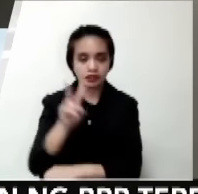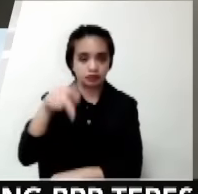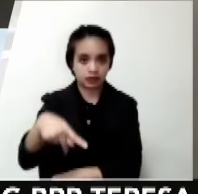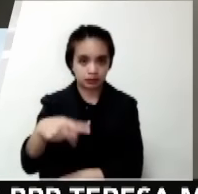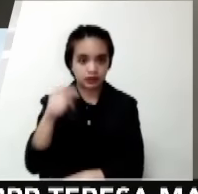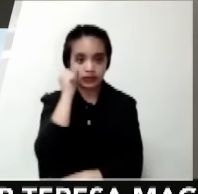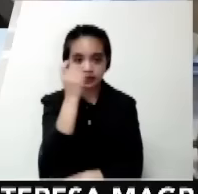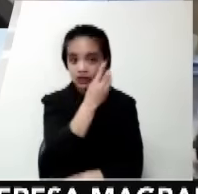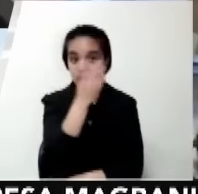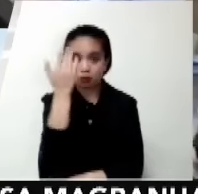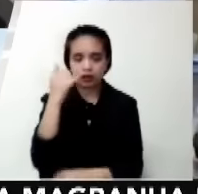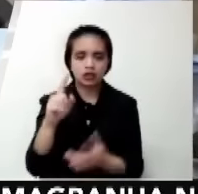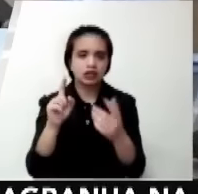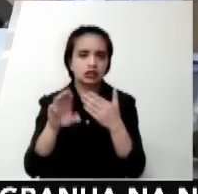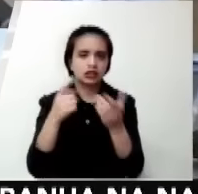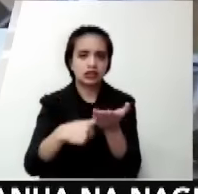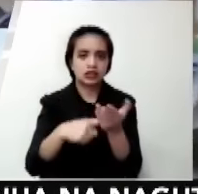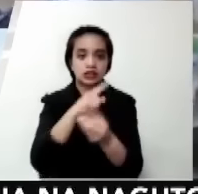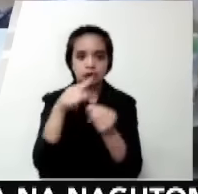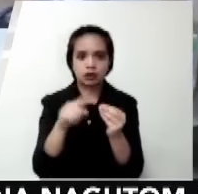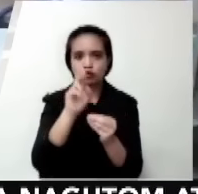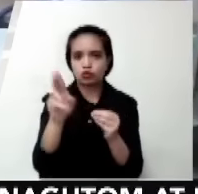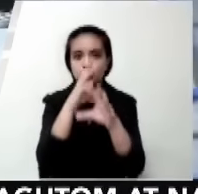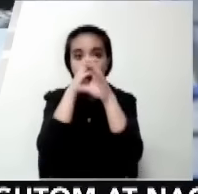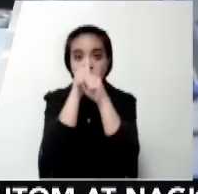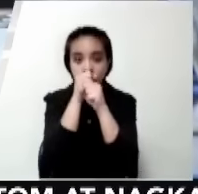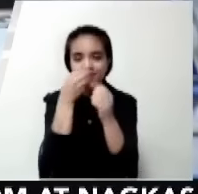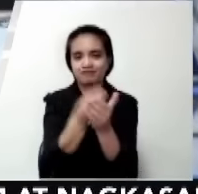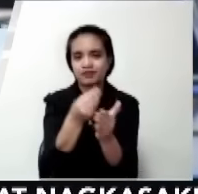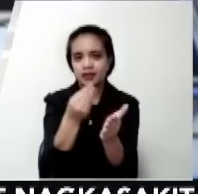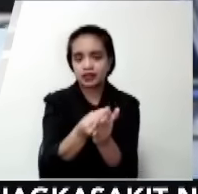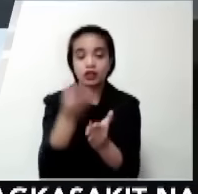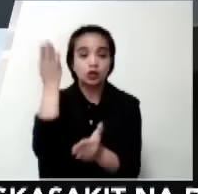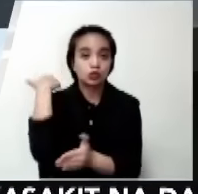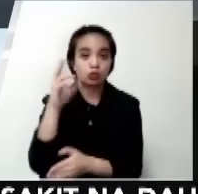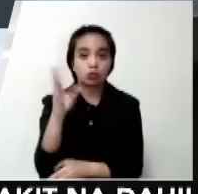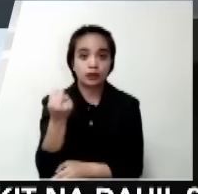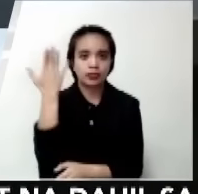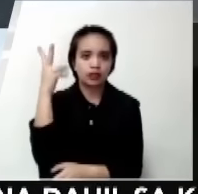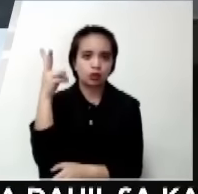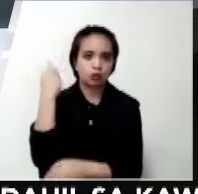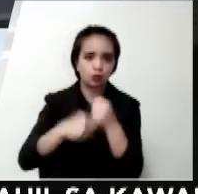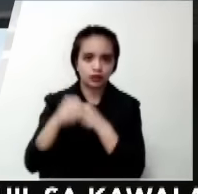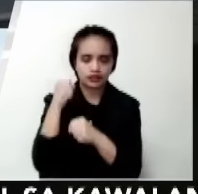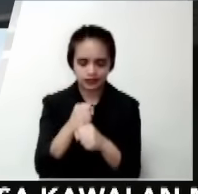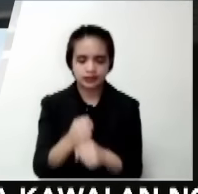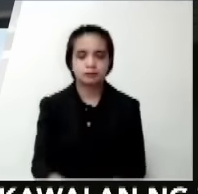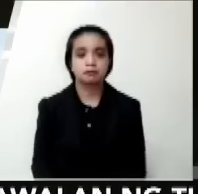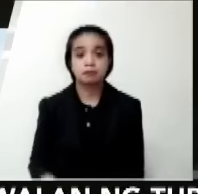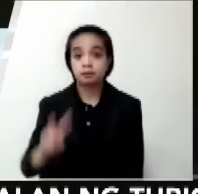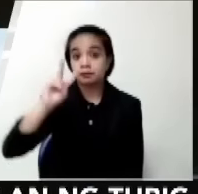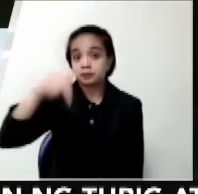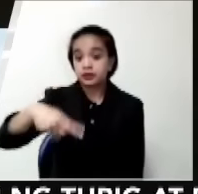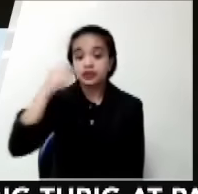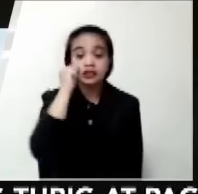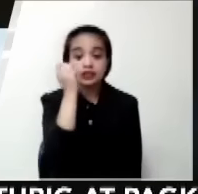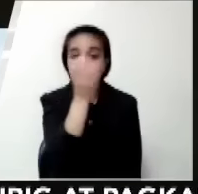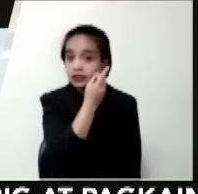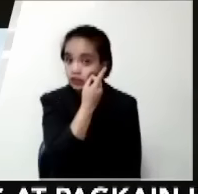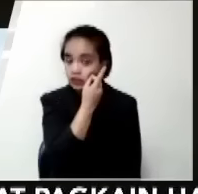ungkatin ang paggamit ng confidential funds ng OVP noong 2022. Si Vice President Sara Duterte hindi